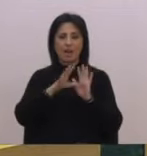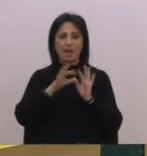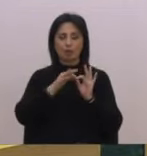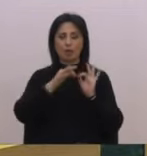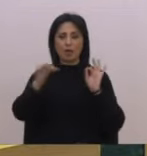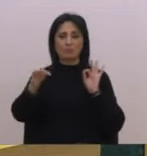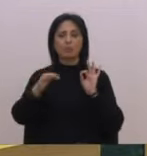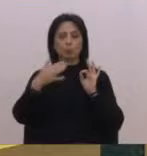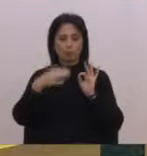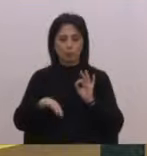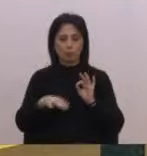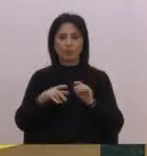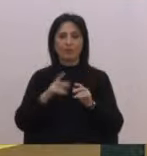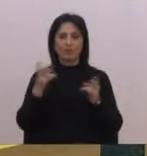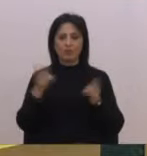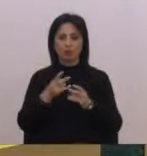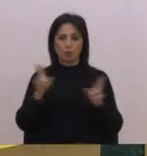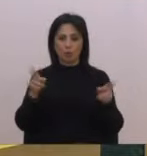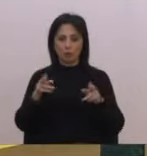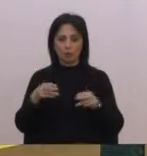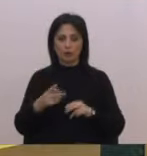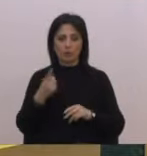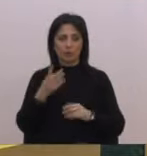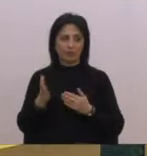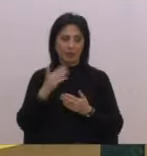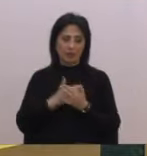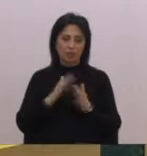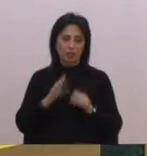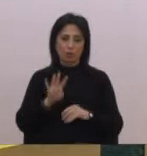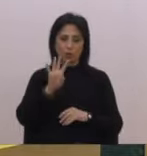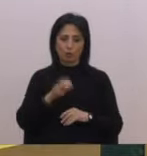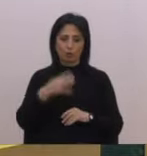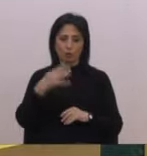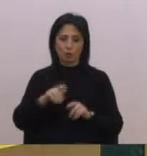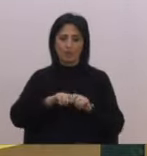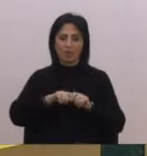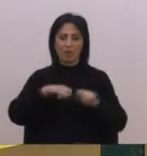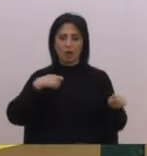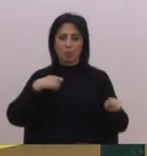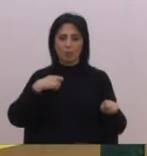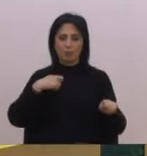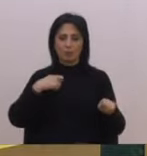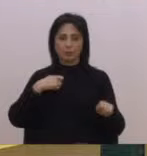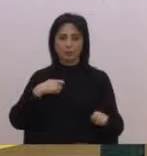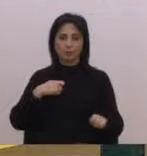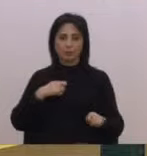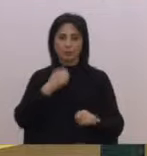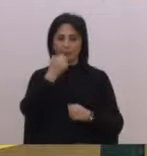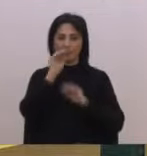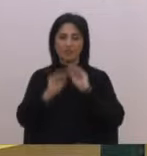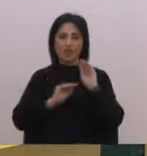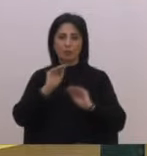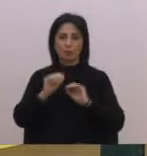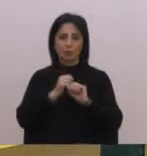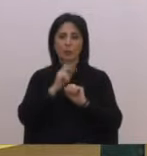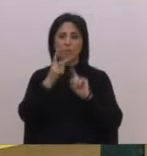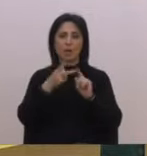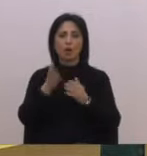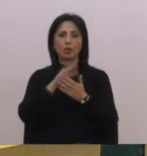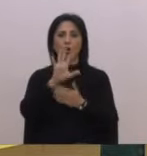ელექტროგადამცემი ხაზების გაყვანის საჭიროება. Პირველ ეტაპზე მოხდება 440 კილომეტრის ინფრასტრუქტურის მოწყობა, მეორე